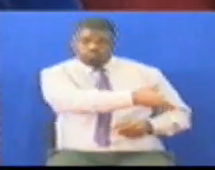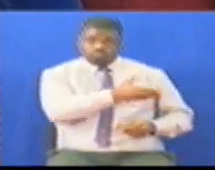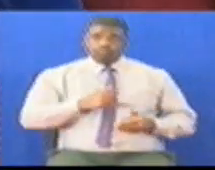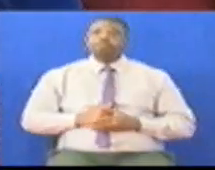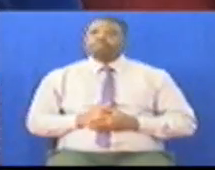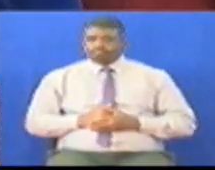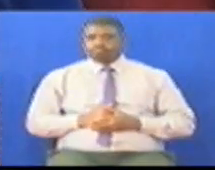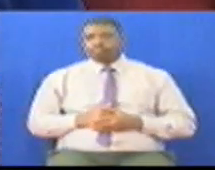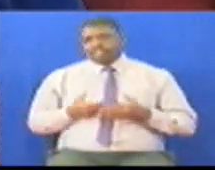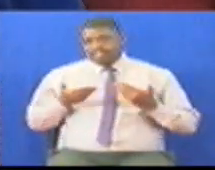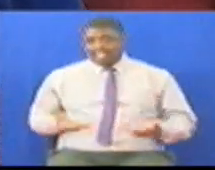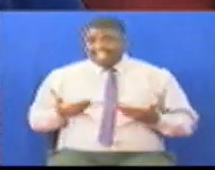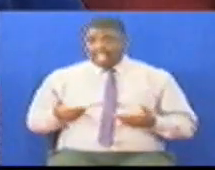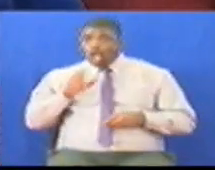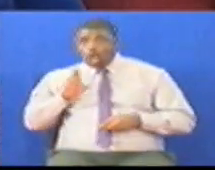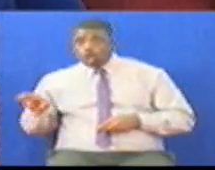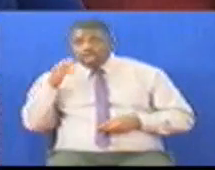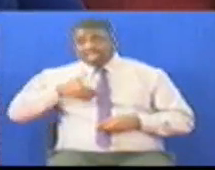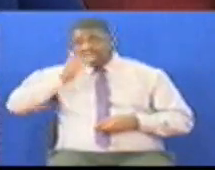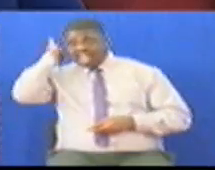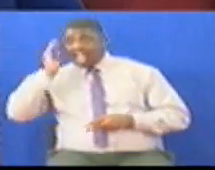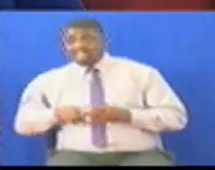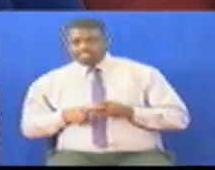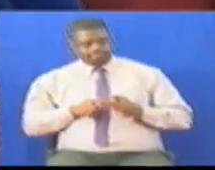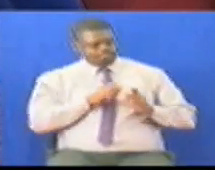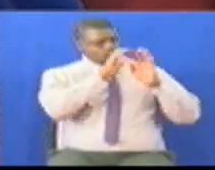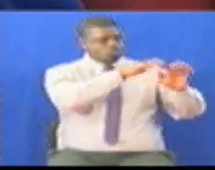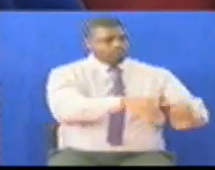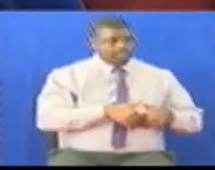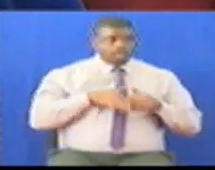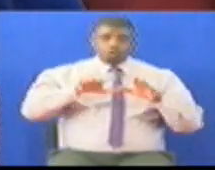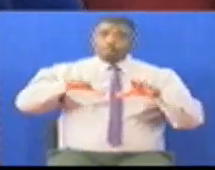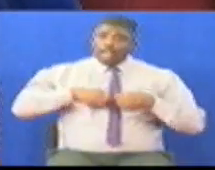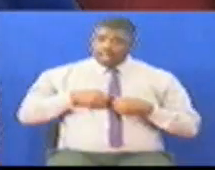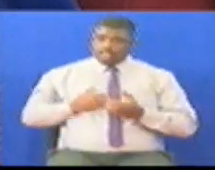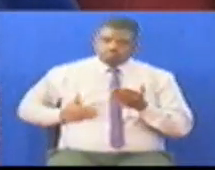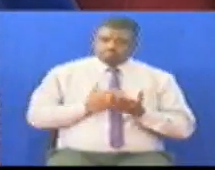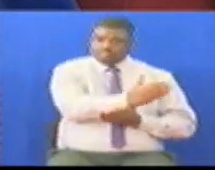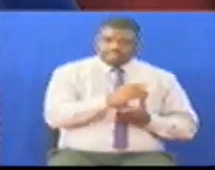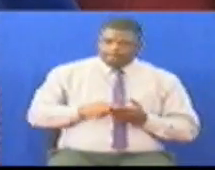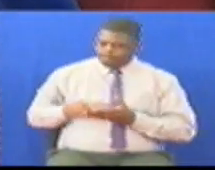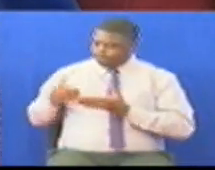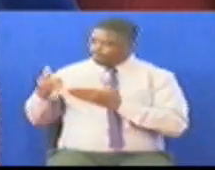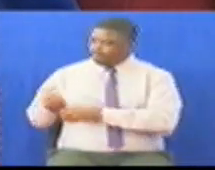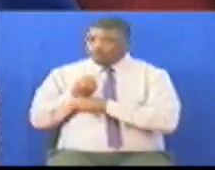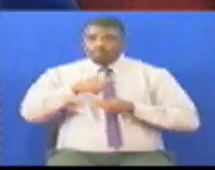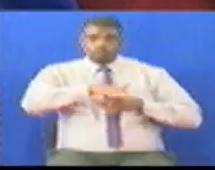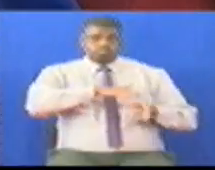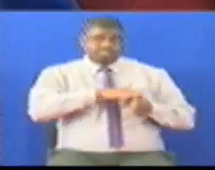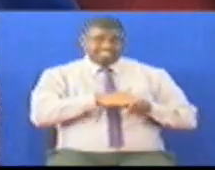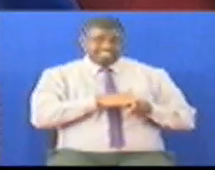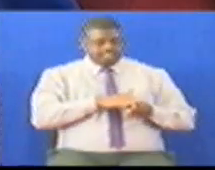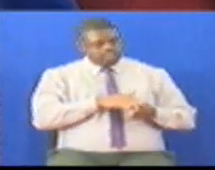sasa likubali kupitisha makadirio ya mapato na matumizi ya ofisi ya rais utumishi na utawala bora kwa mwaka wa